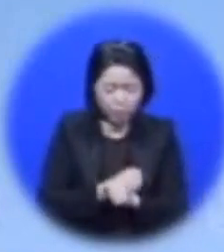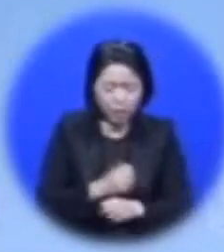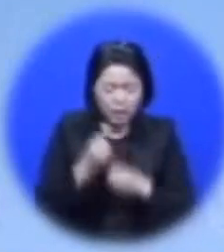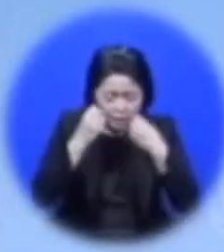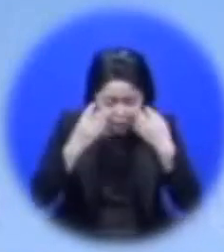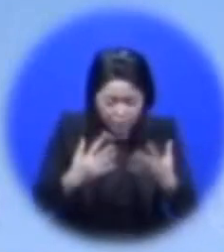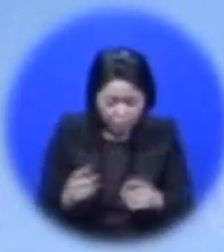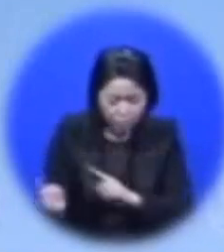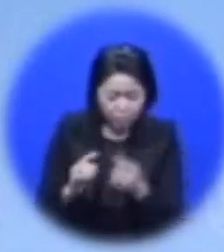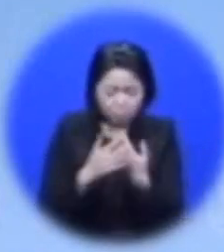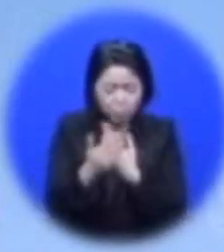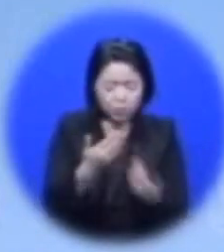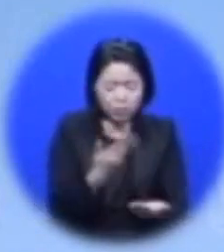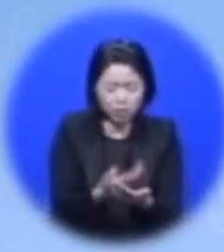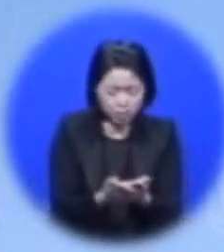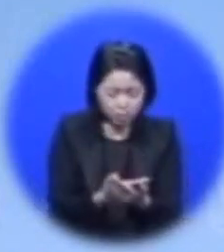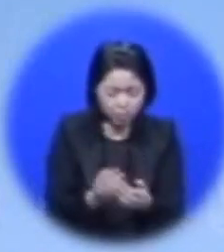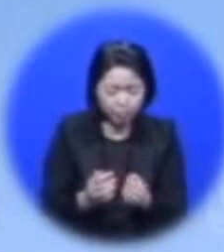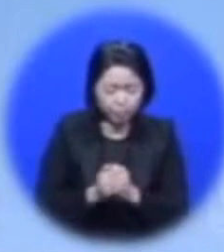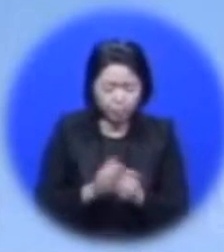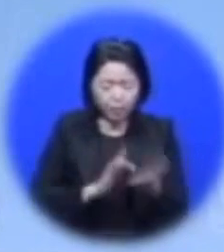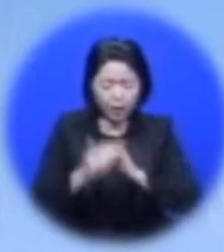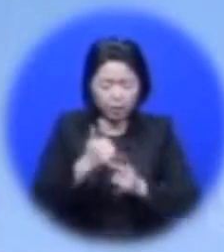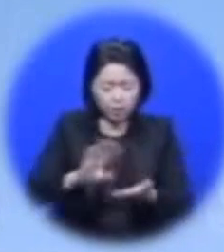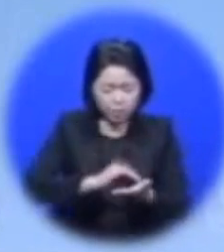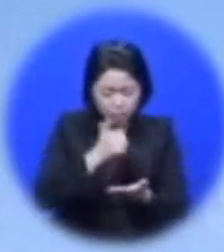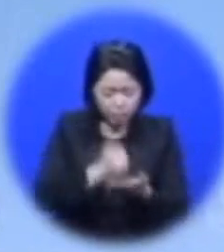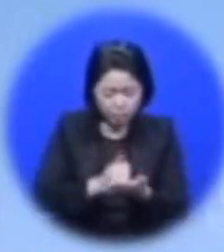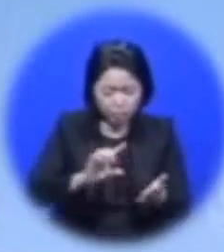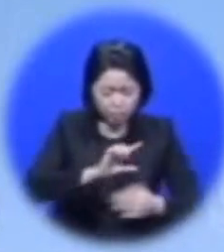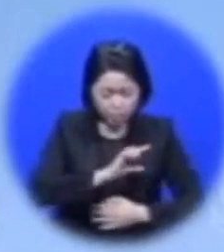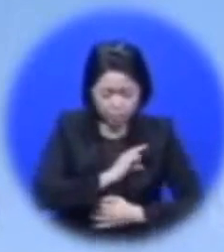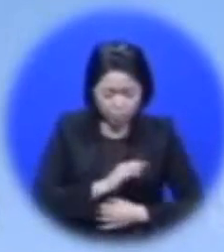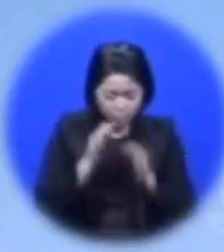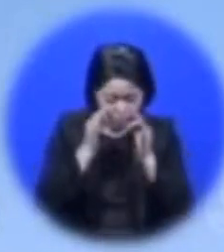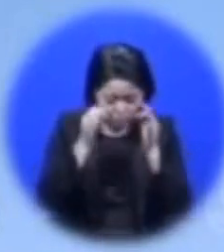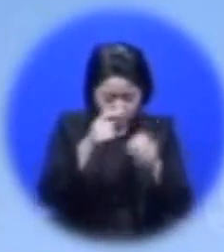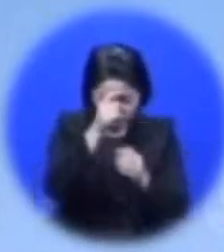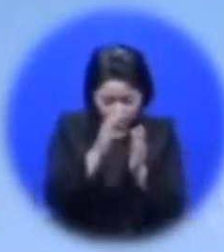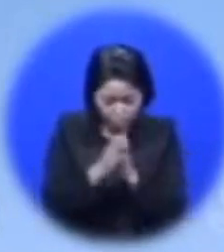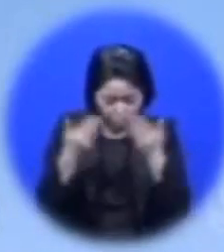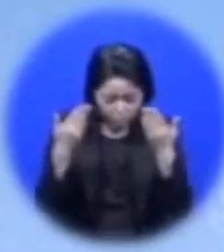새롭게 부흥되게 해주소서. 예수 그리스도 이름으로 간절히 기도합니다. 아멘.